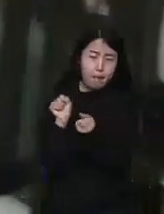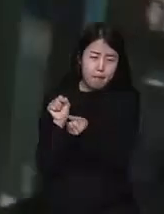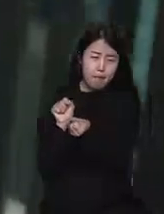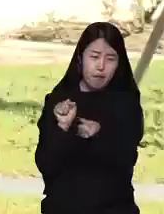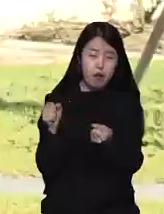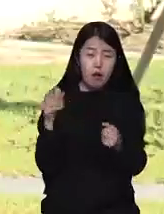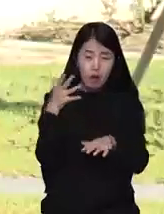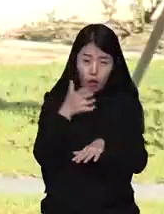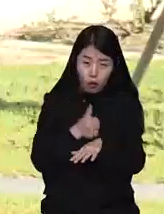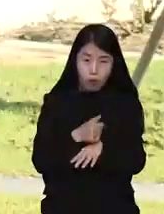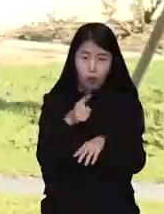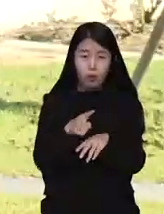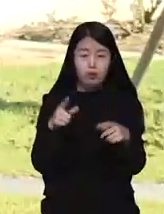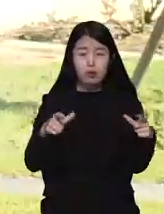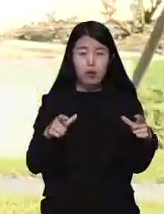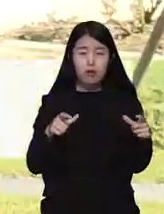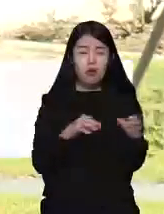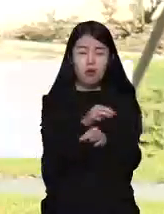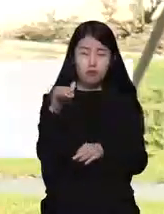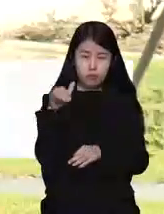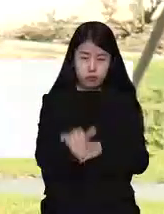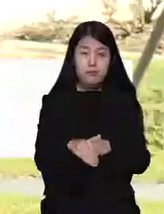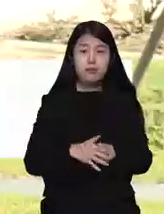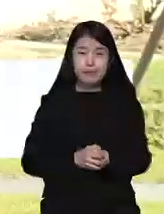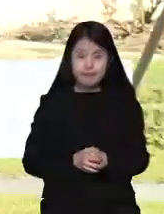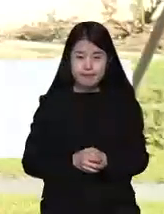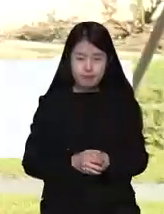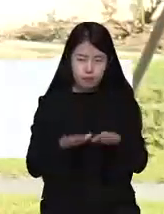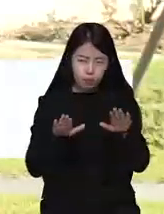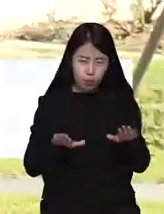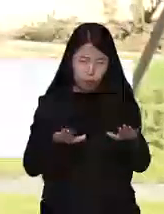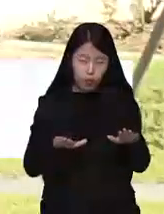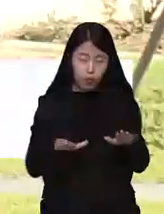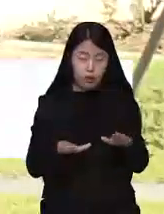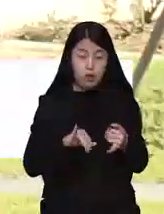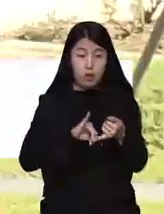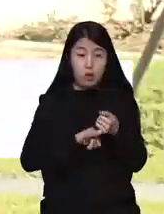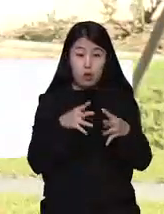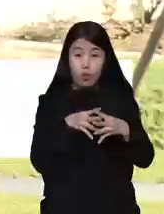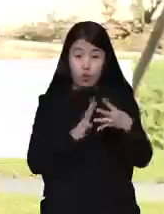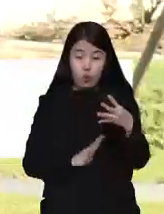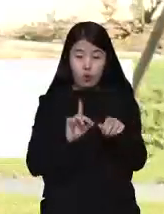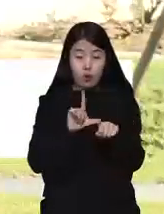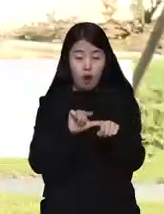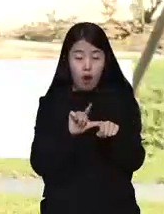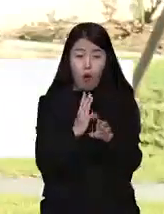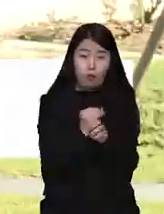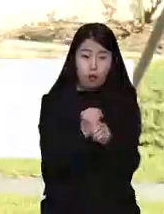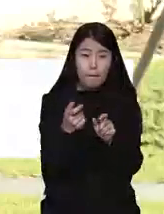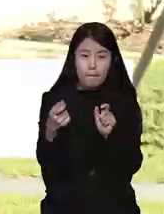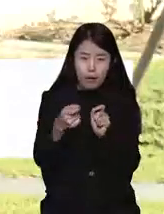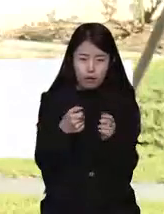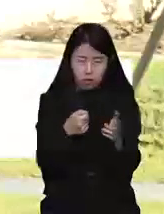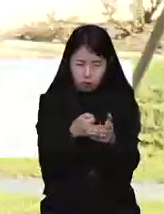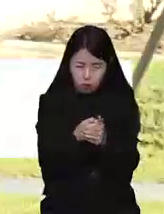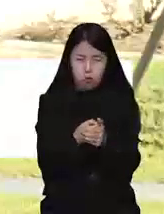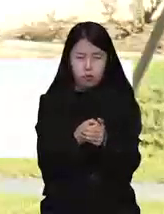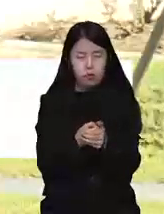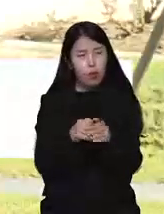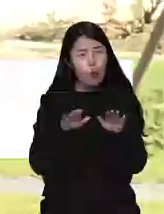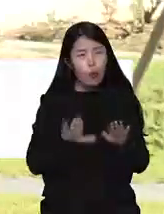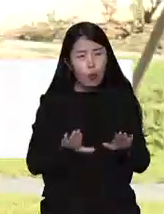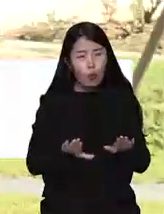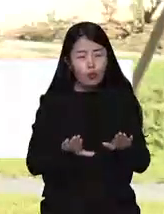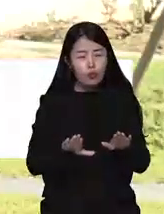큽니다. 너무 만기 도래가 왔기 때문에 그 부분은 일부는 막은 걸로 알고 있습니다. 그러나 앞으로 오늘 당장